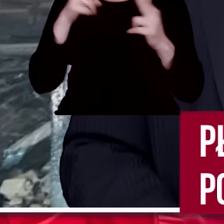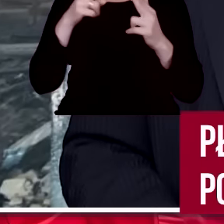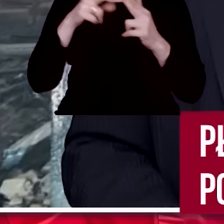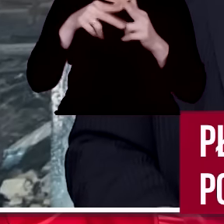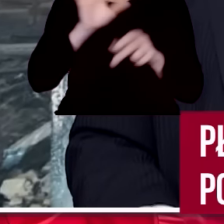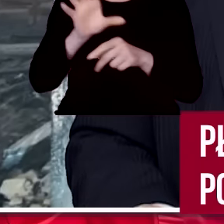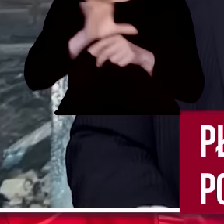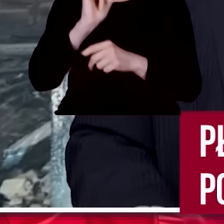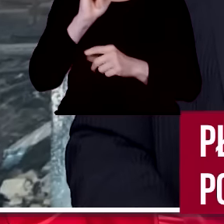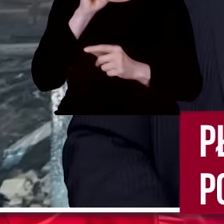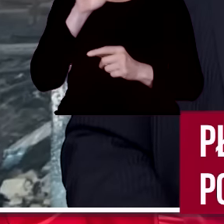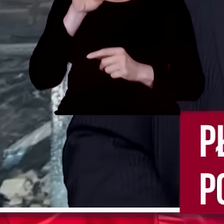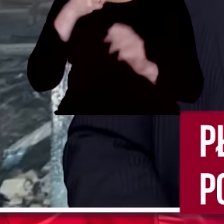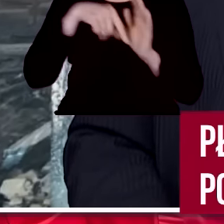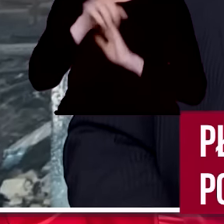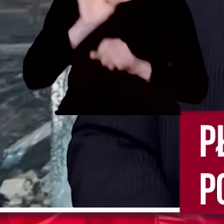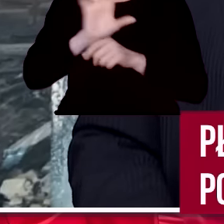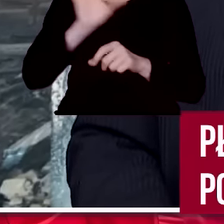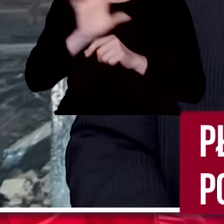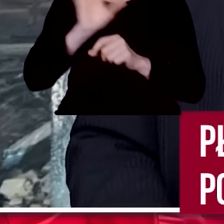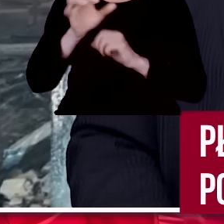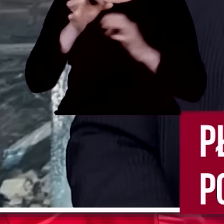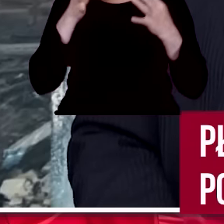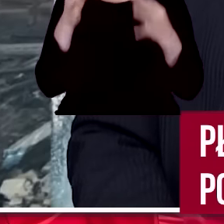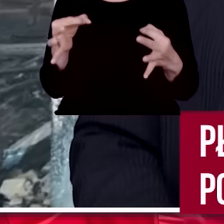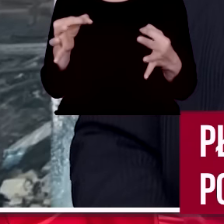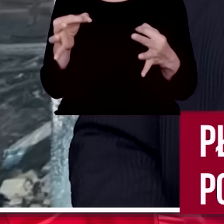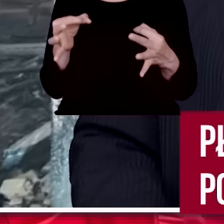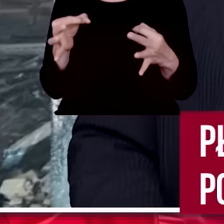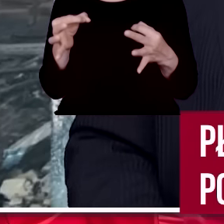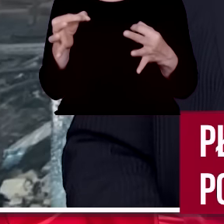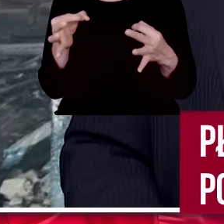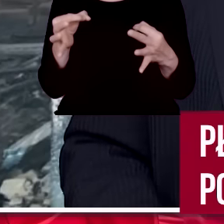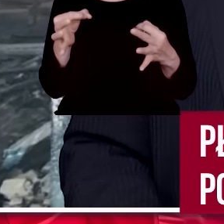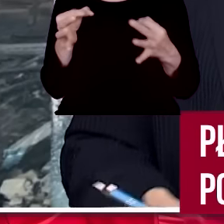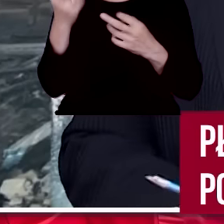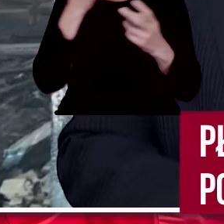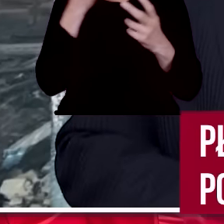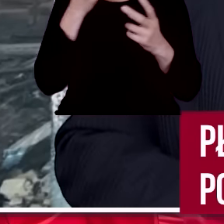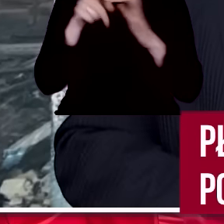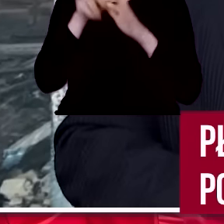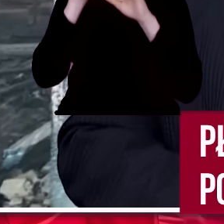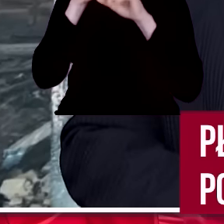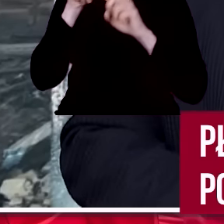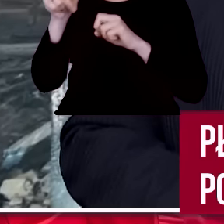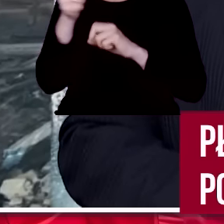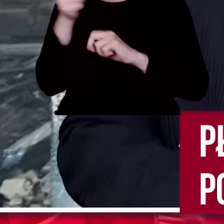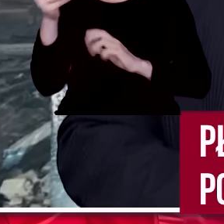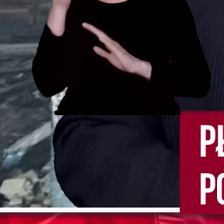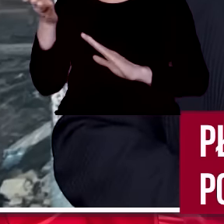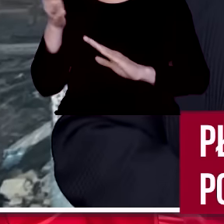produkcję samochodów więc to jest jeszcze kolejny kolejna poszlaka do do badania dla dziennikarzy Jakie jest